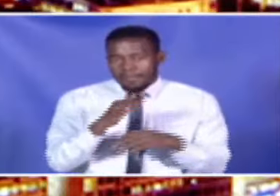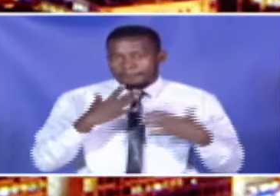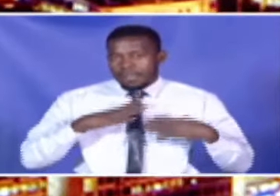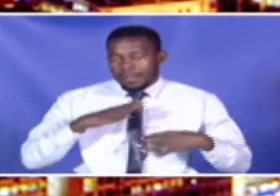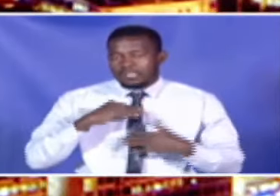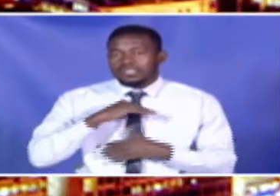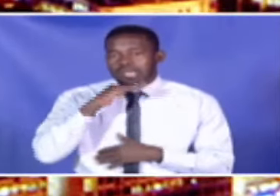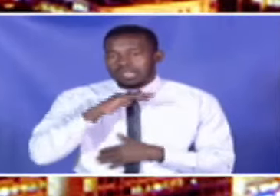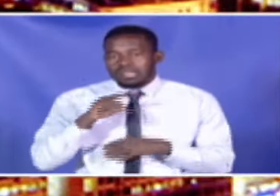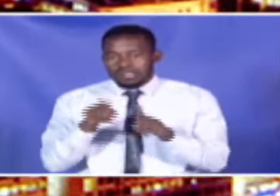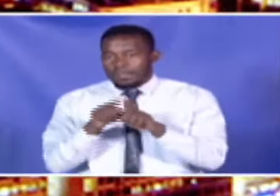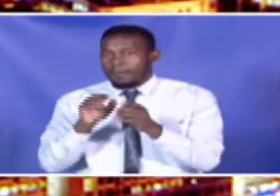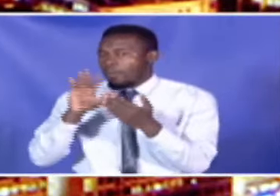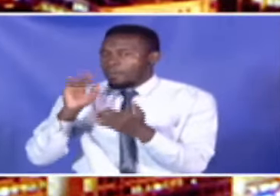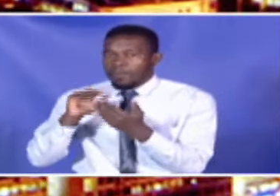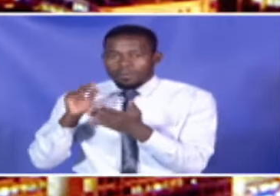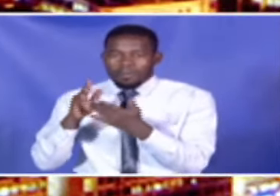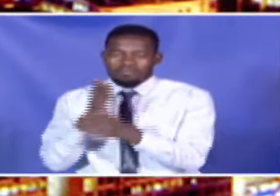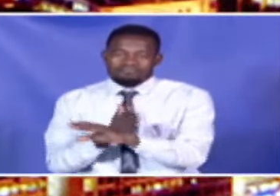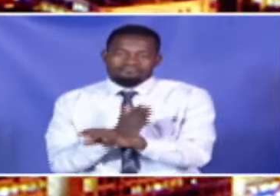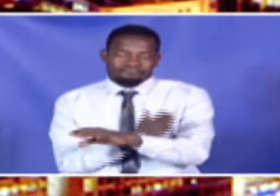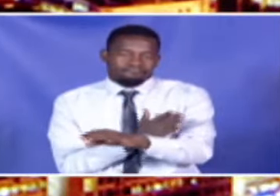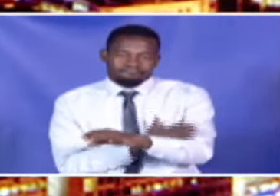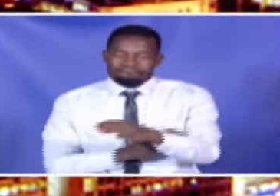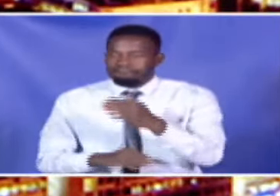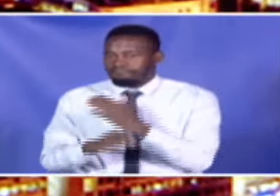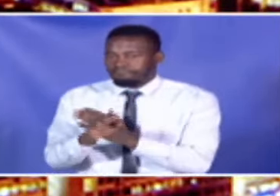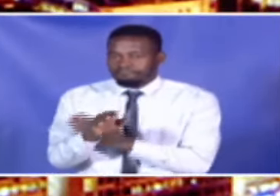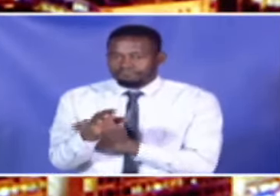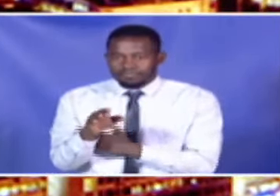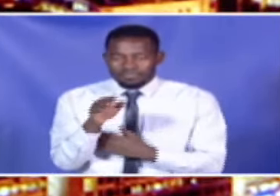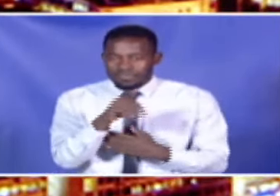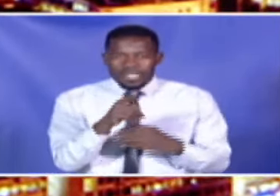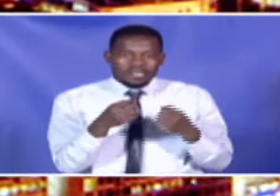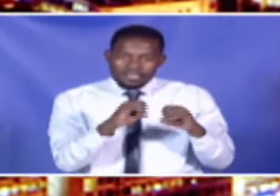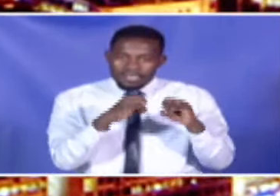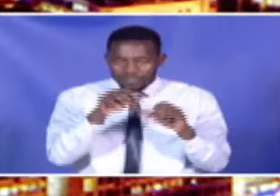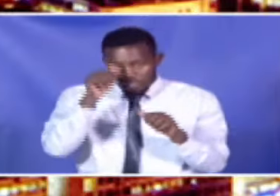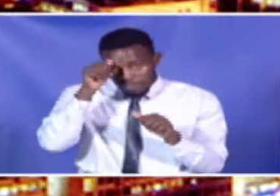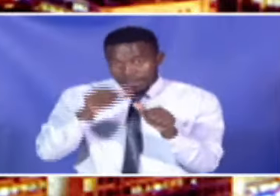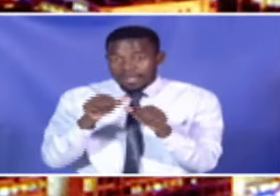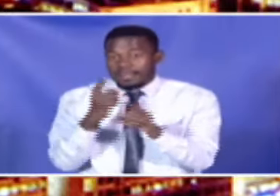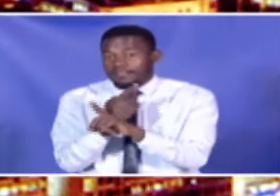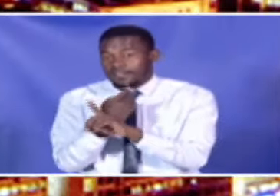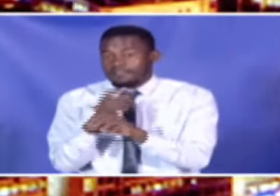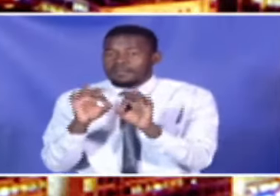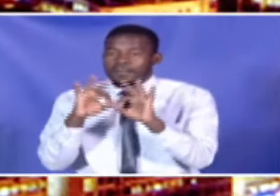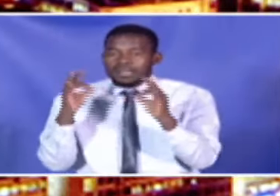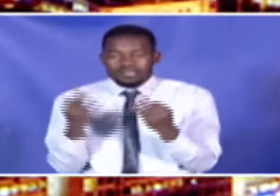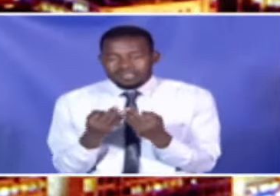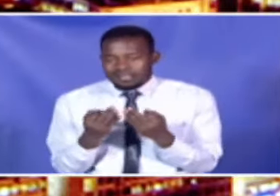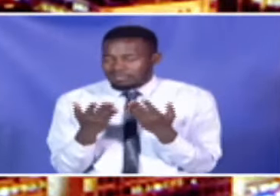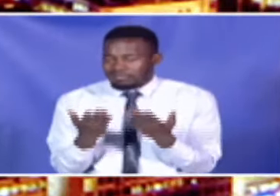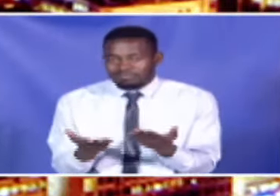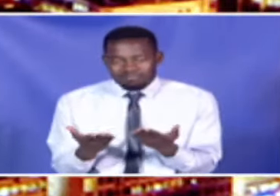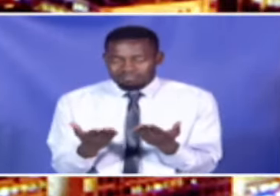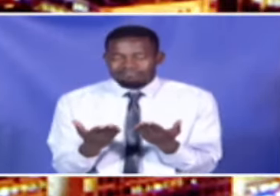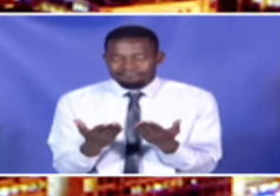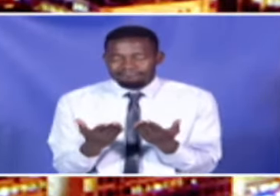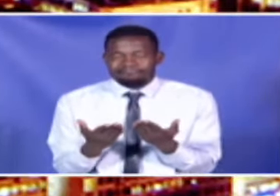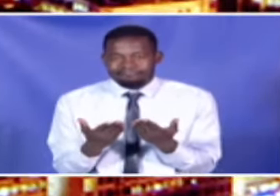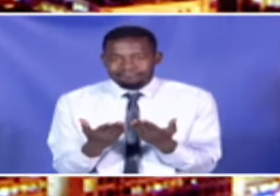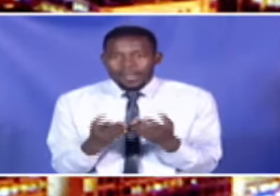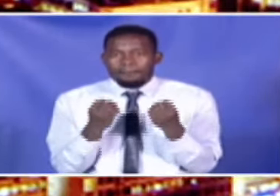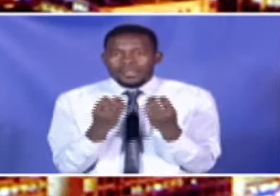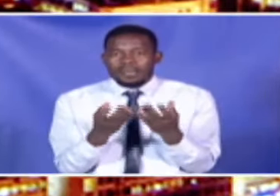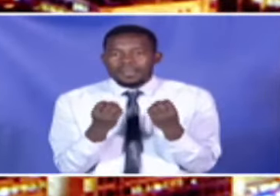na mamia wengine na majeraha mabovu, kumbukumbu za familia za waliopoteza wapendwa wao bado zingali hai akilini. Idadi